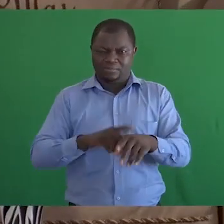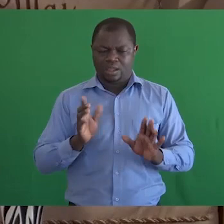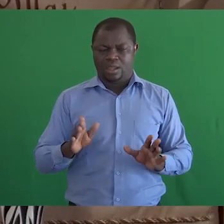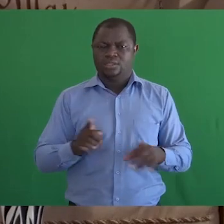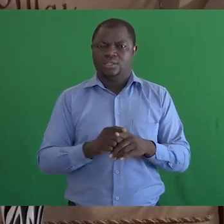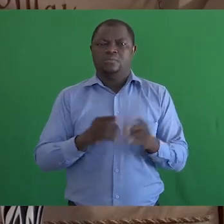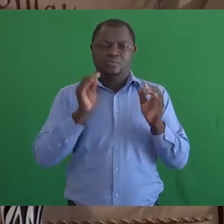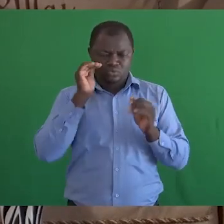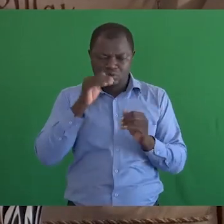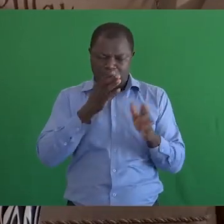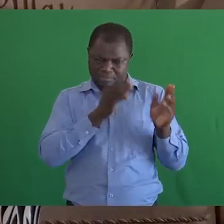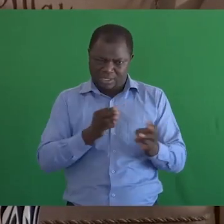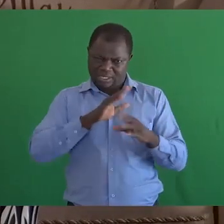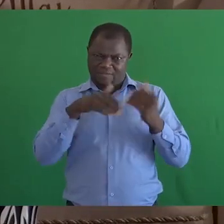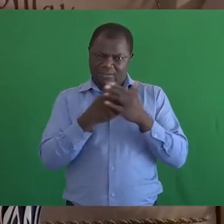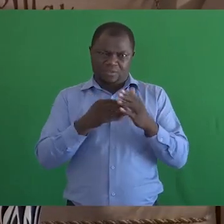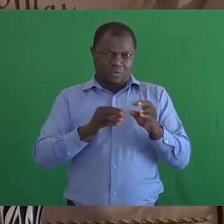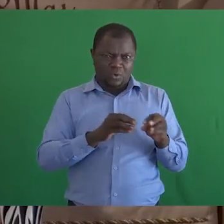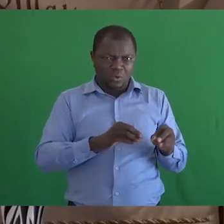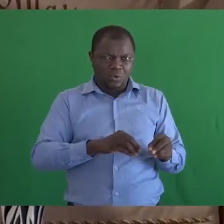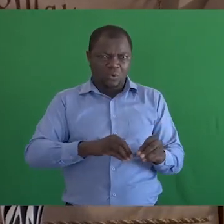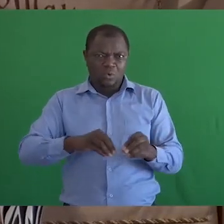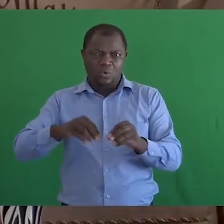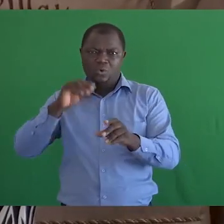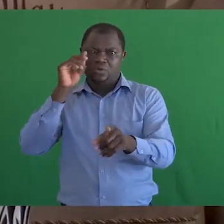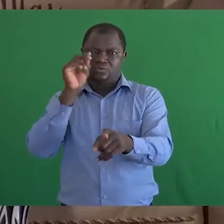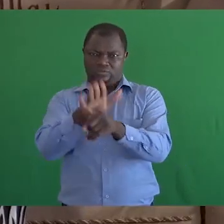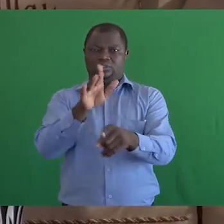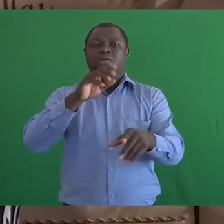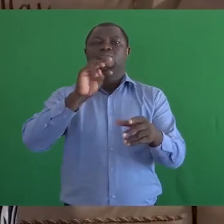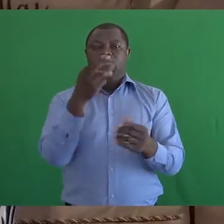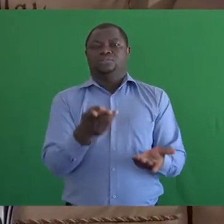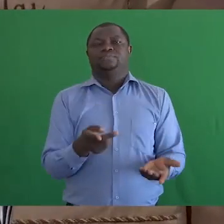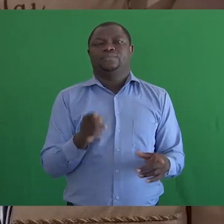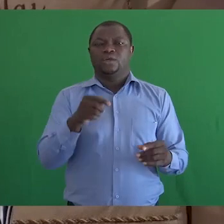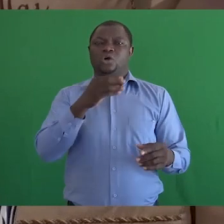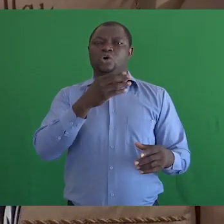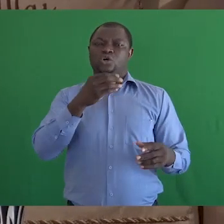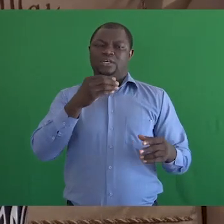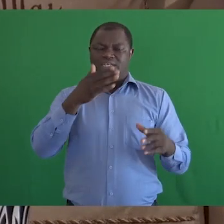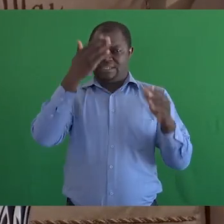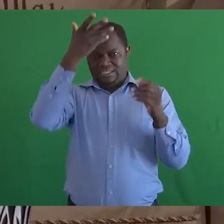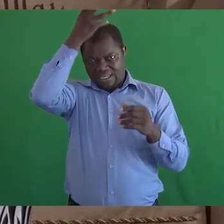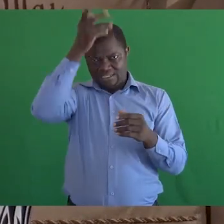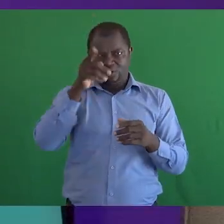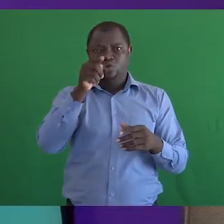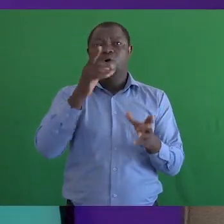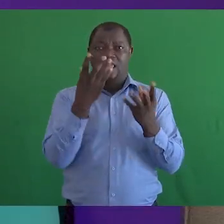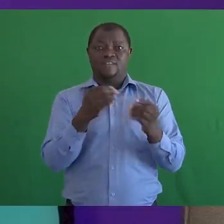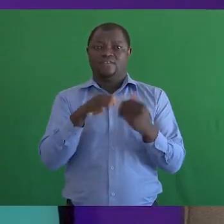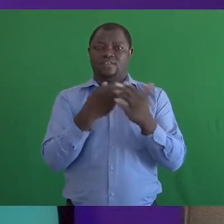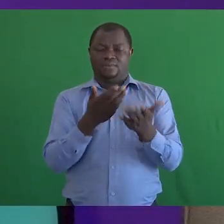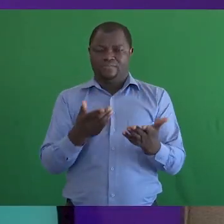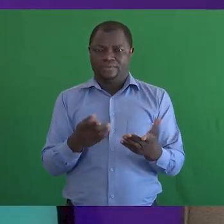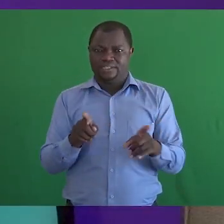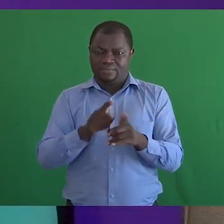varuti hazvingofuma zvangopera rwendo ndirikuya kwamuri sisa ndimunosangana nazvo izvi Rwendo rwo